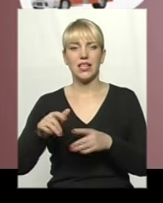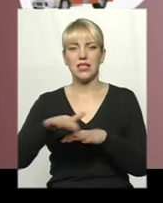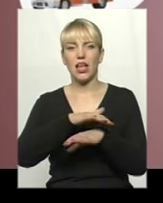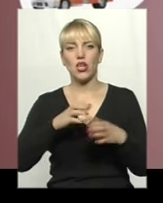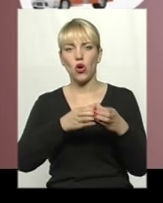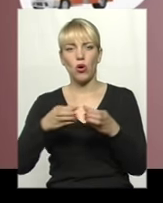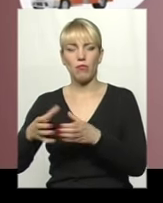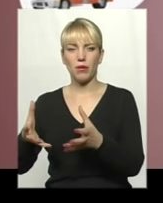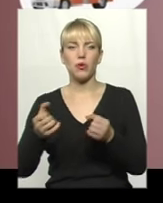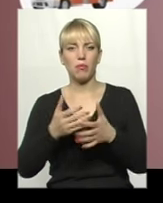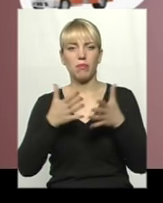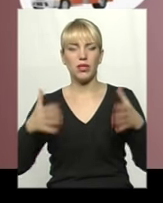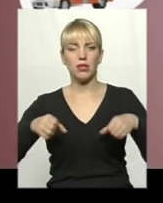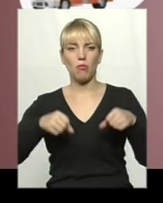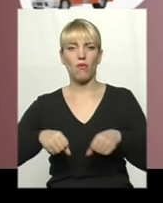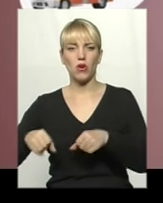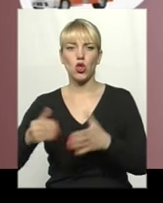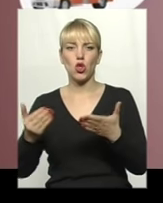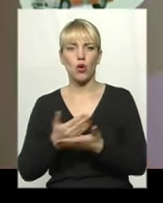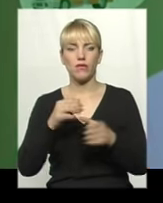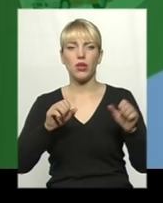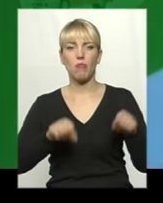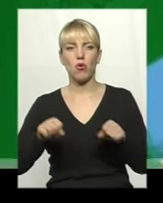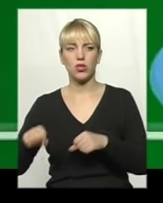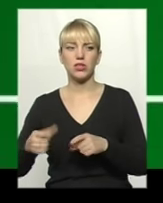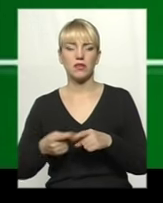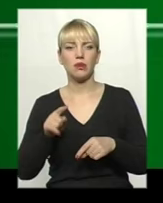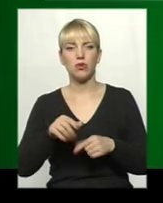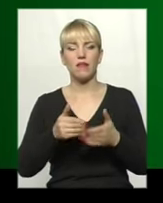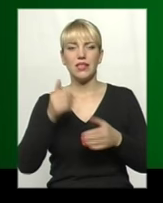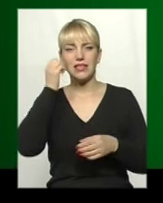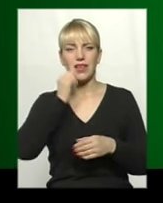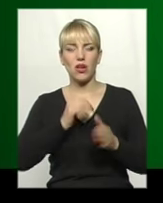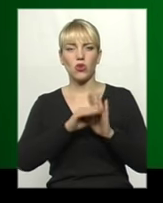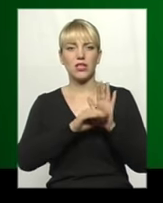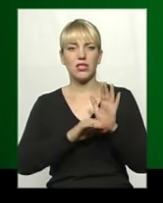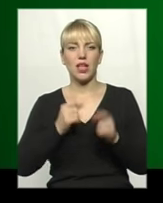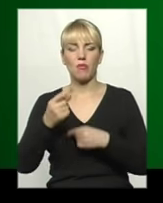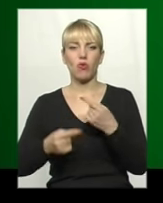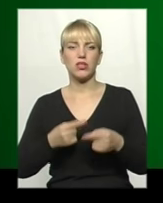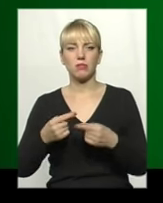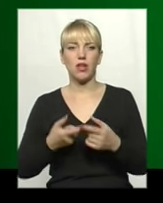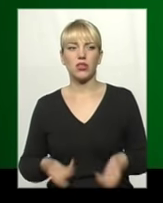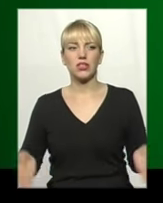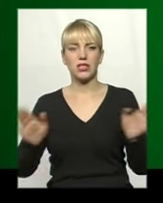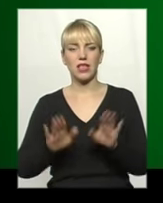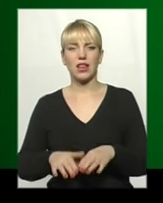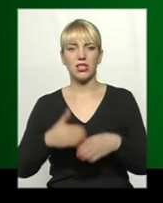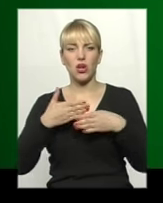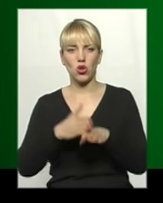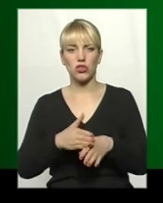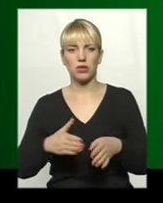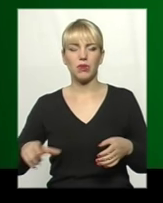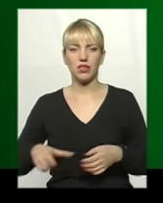отримують більші повноваження та нові можливості. Проте від старої системи у спадок пану Михайлу залишились розбиті